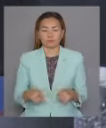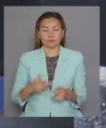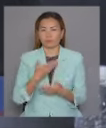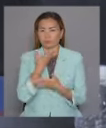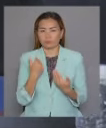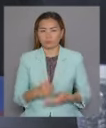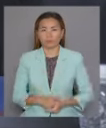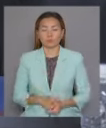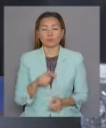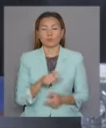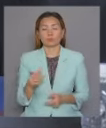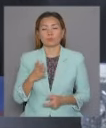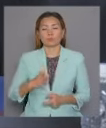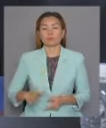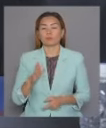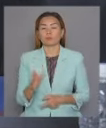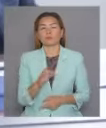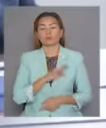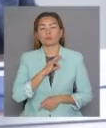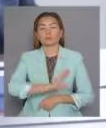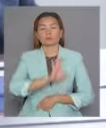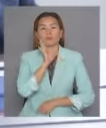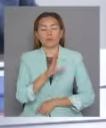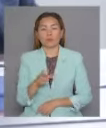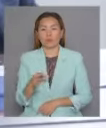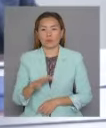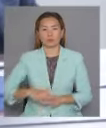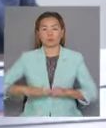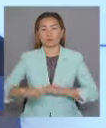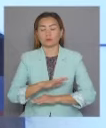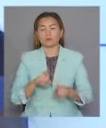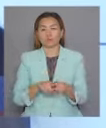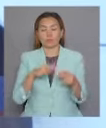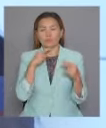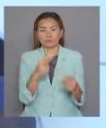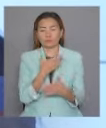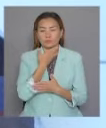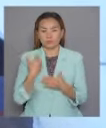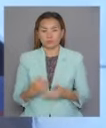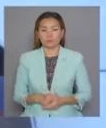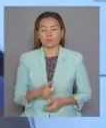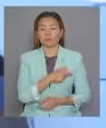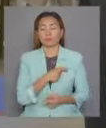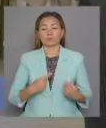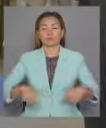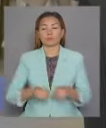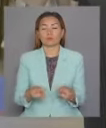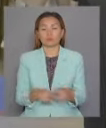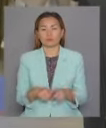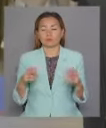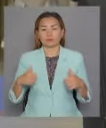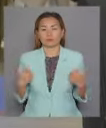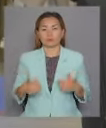отсутствуют. Люди вынуждены выливать использованную воду в поле. Компания не обращает на это внимания. Депутаты Мажилиса также